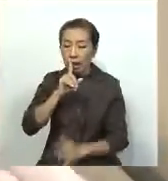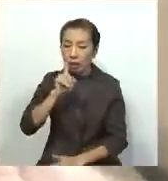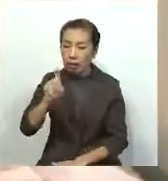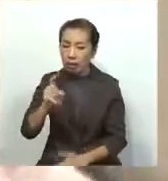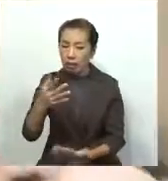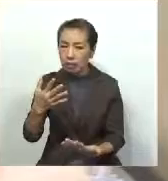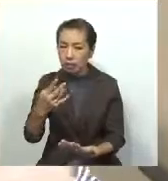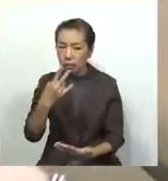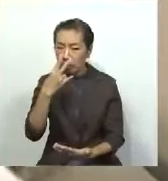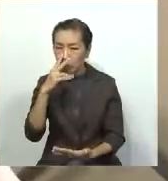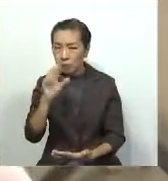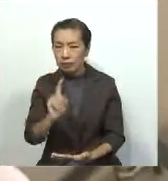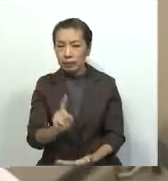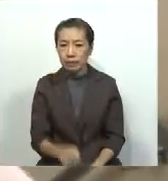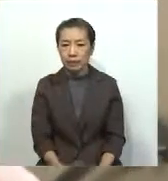ไ